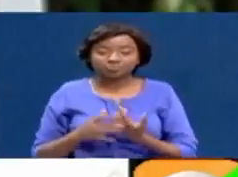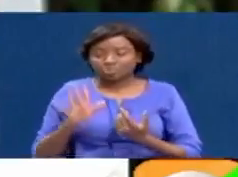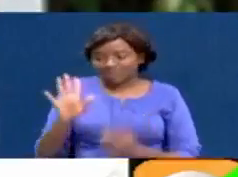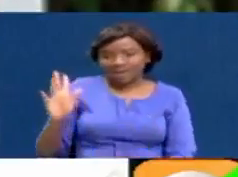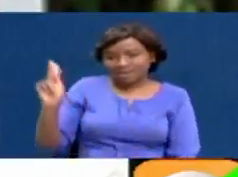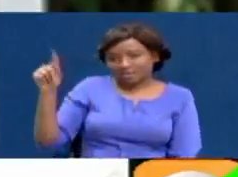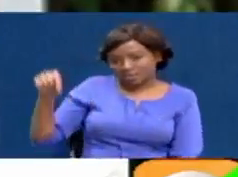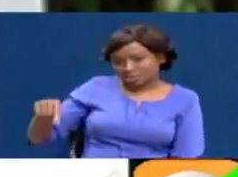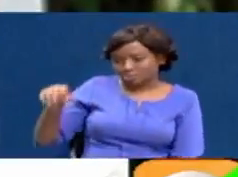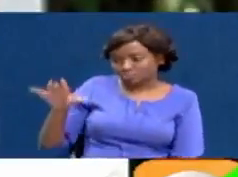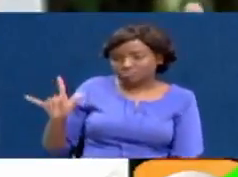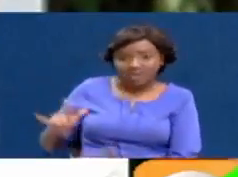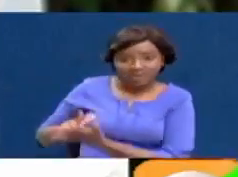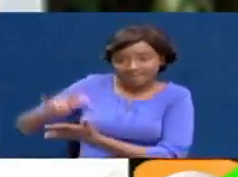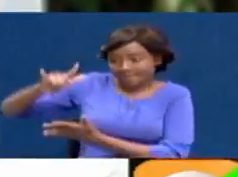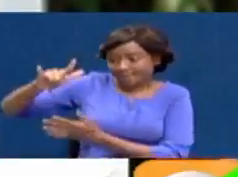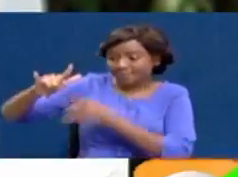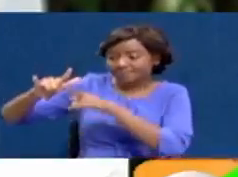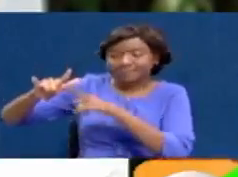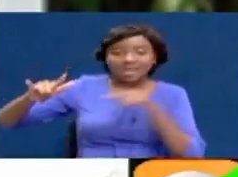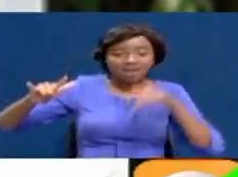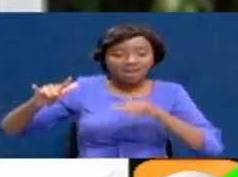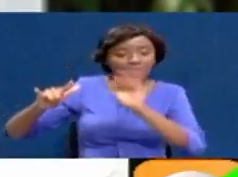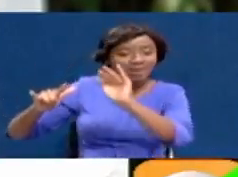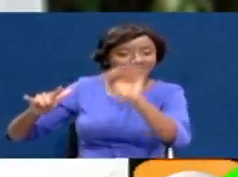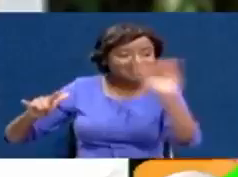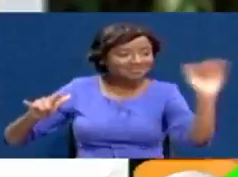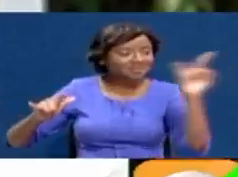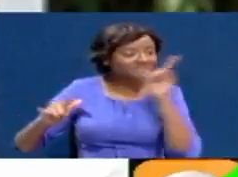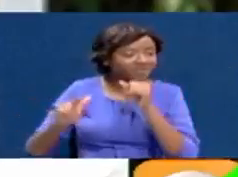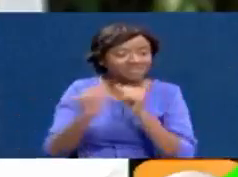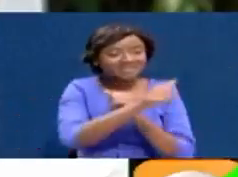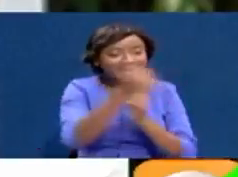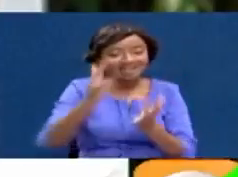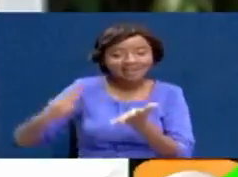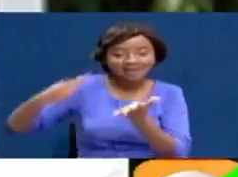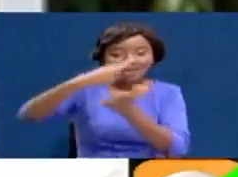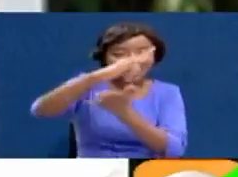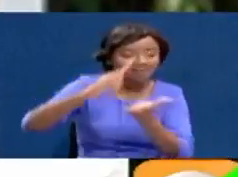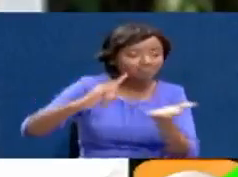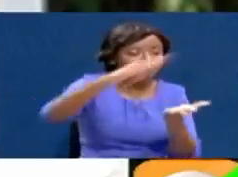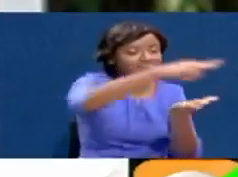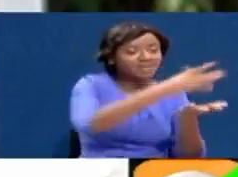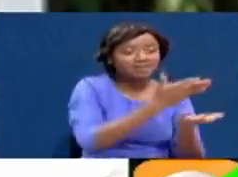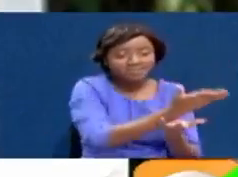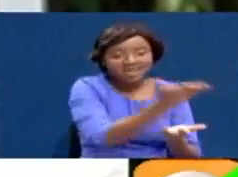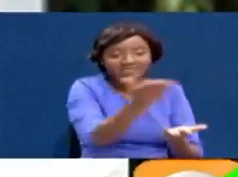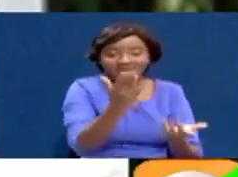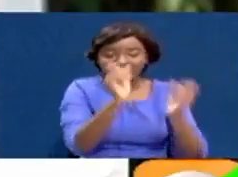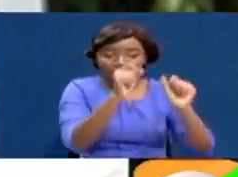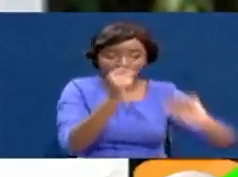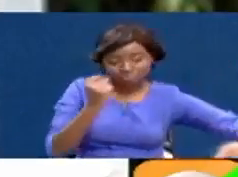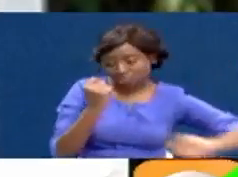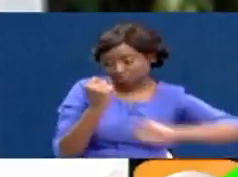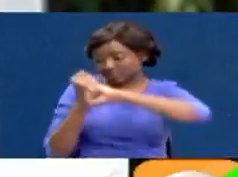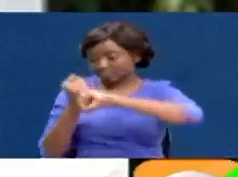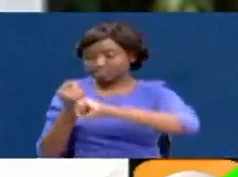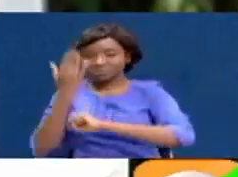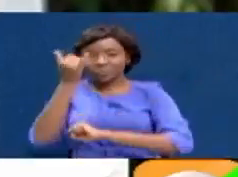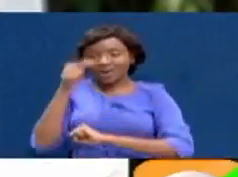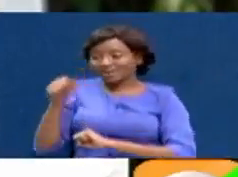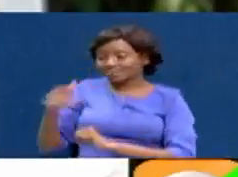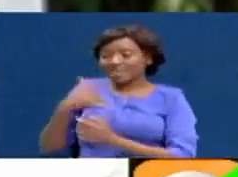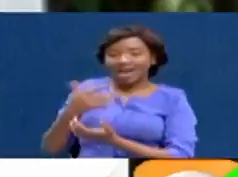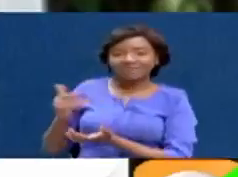Kenya Airways, we have approached 12 other airlines to make sure they can complement the two